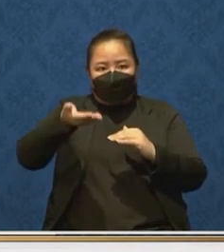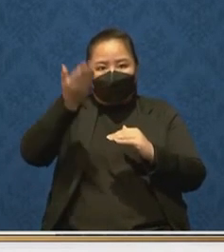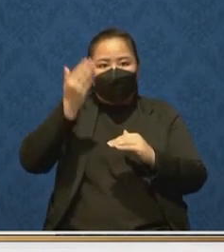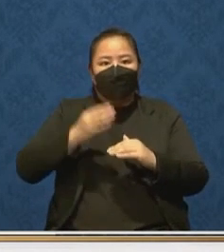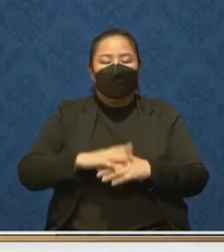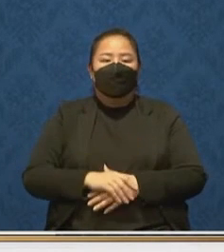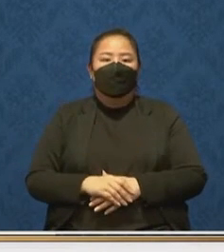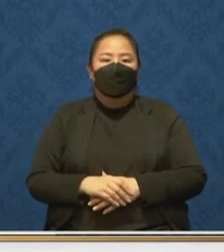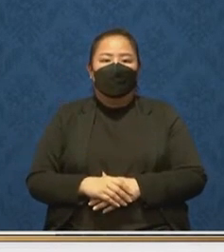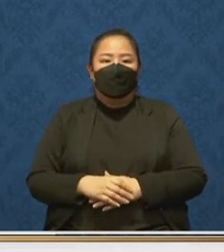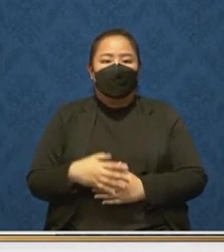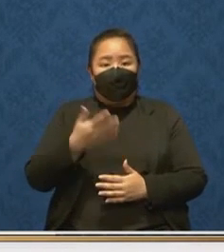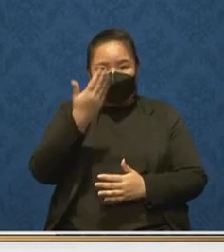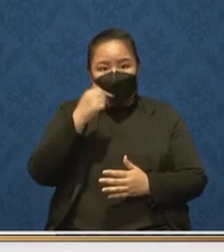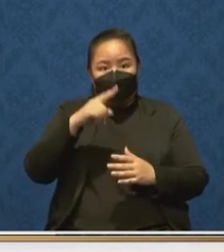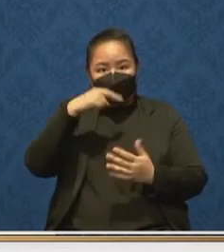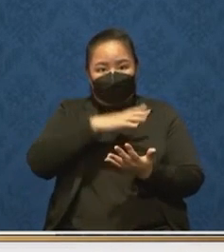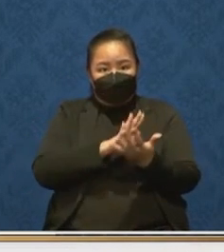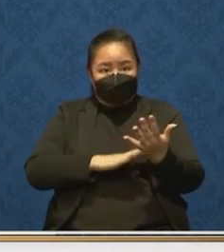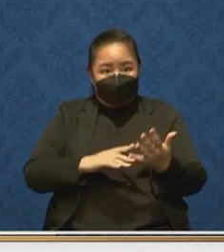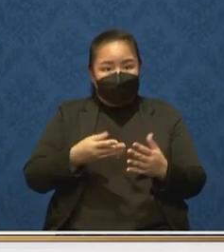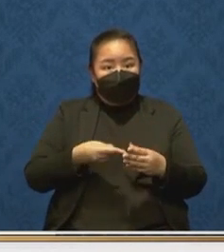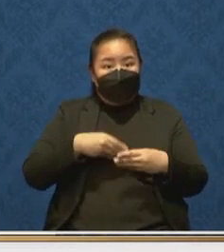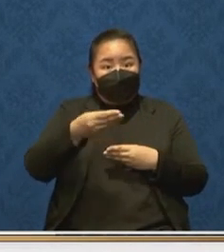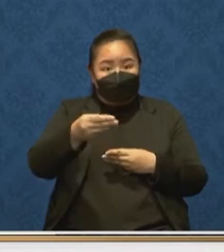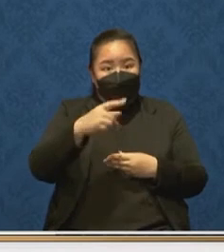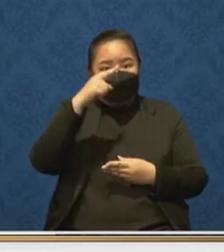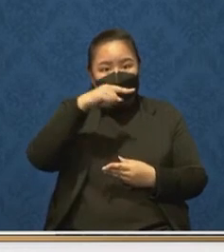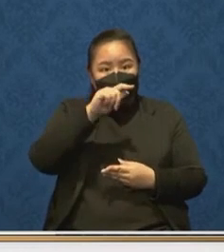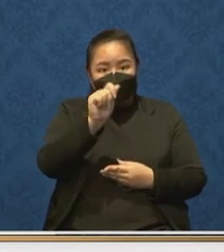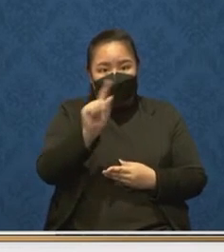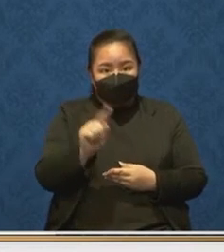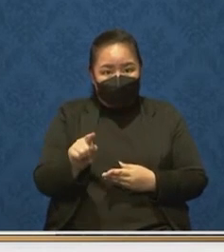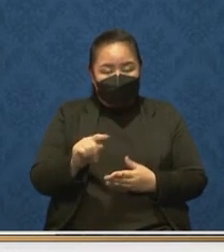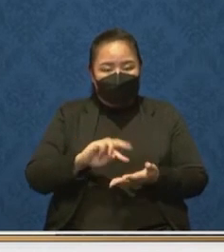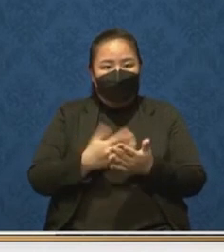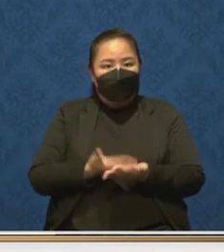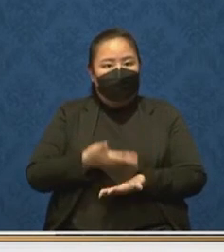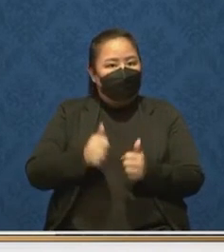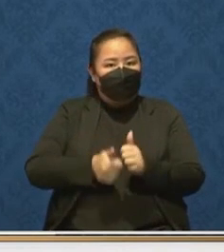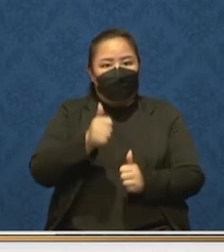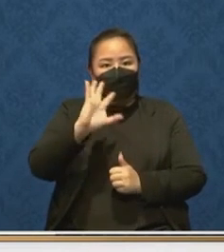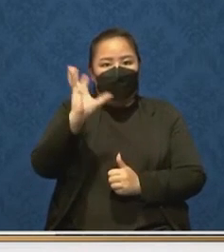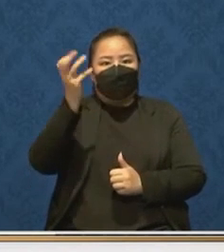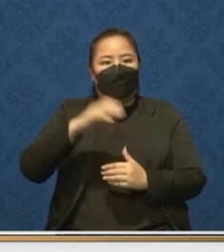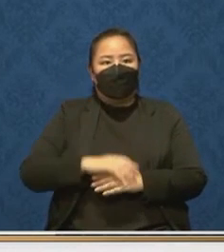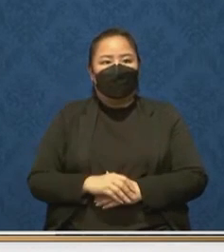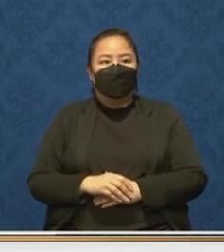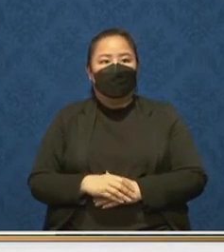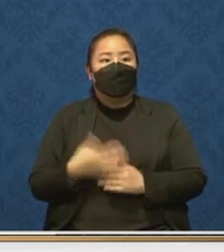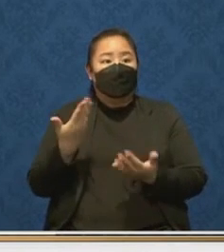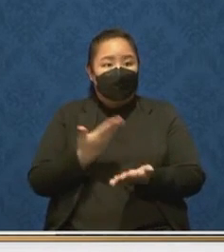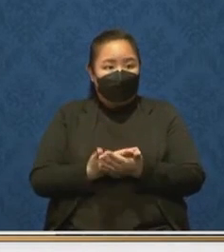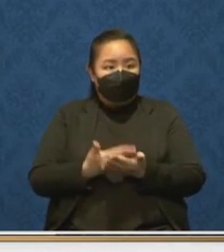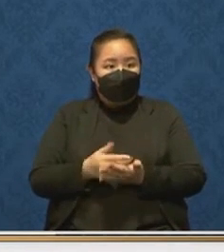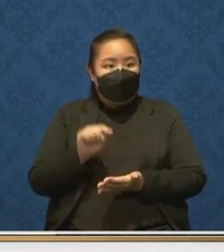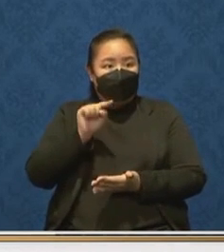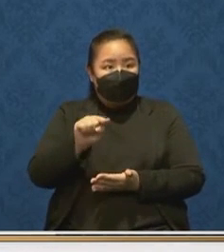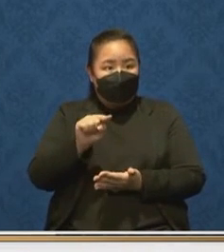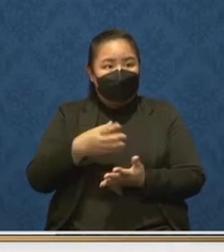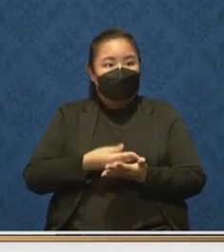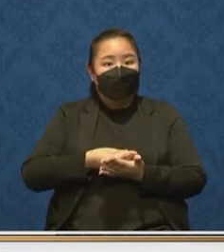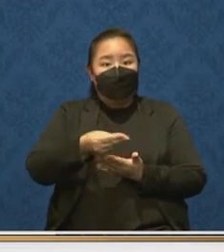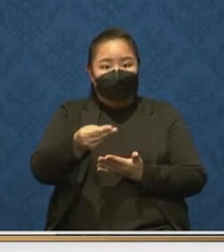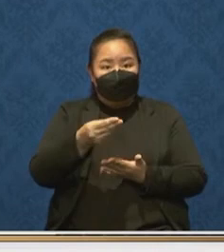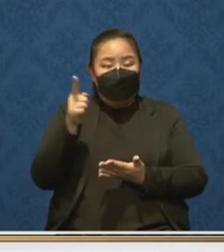ยซื้อแอตราซินการแงที่สุดในโรกต่อไปครับนี่คือราคาวักซีนที่เราสงซอสตา